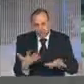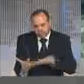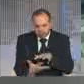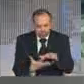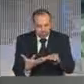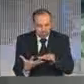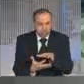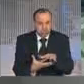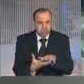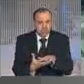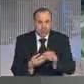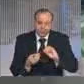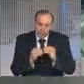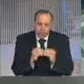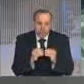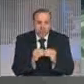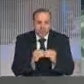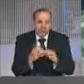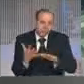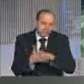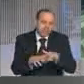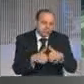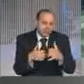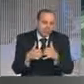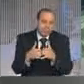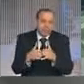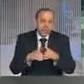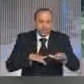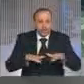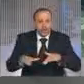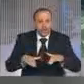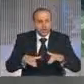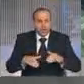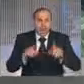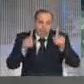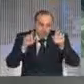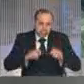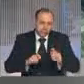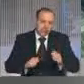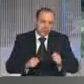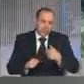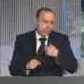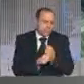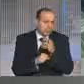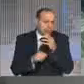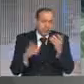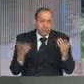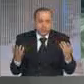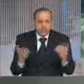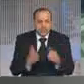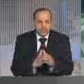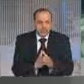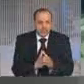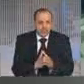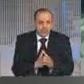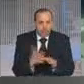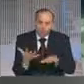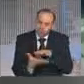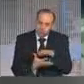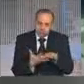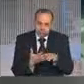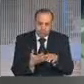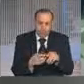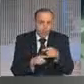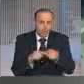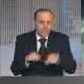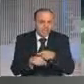برا شويه مشاكل شويه شغب سكر الحانوت ما نجمنا نخدمه كض صارت حكايه